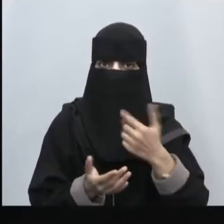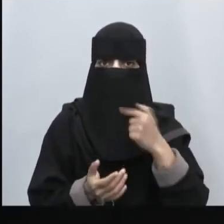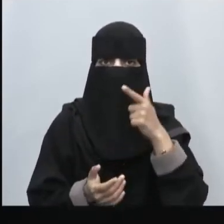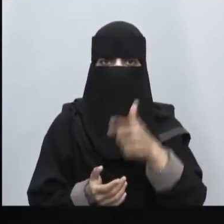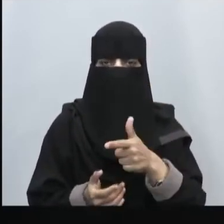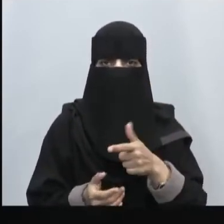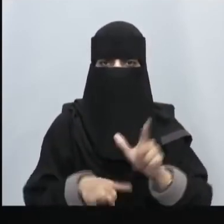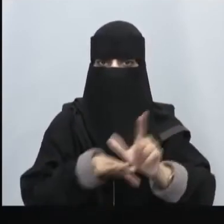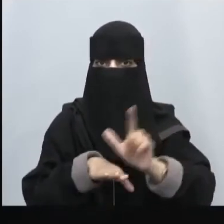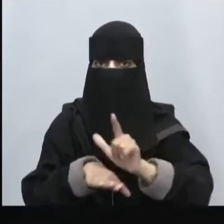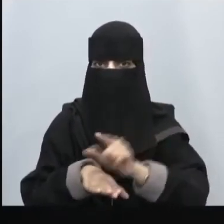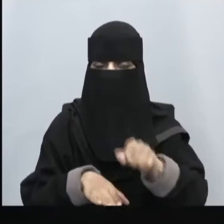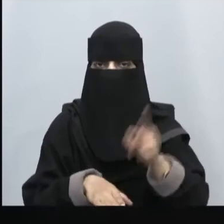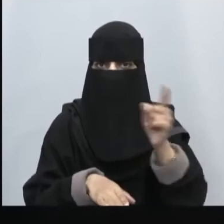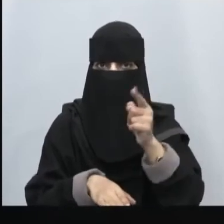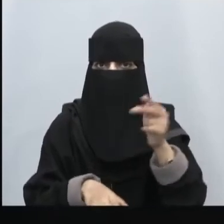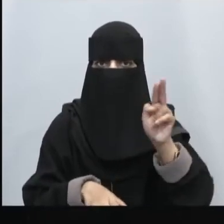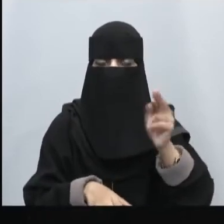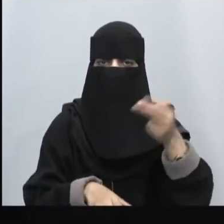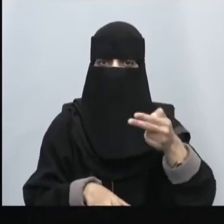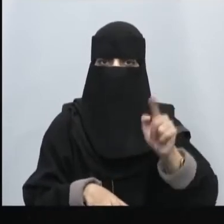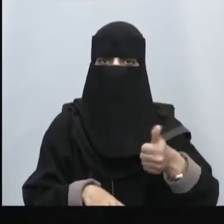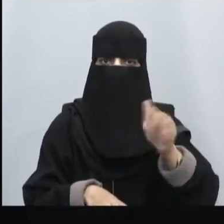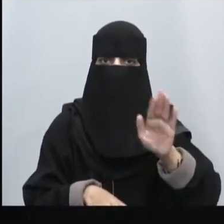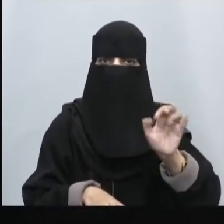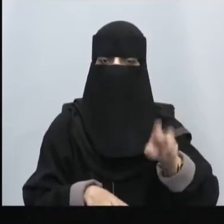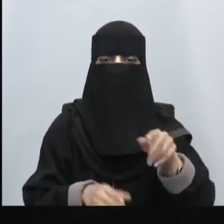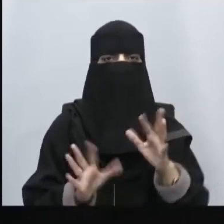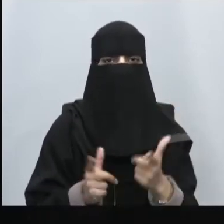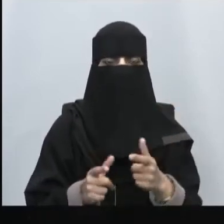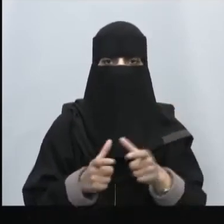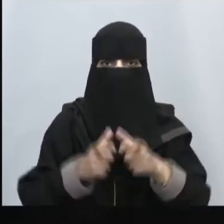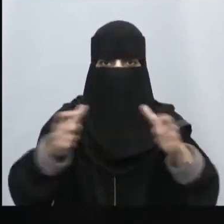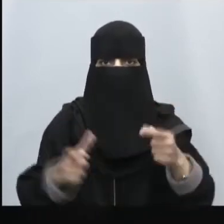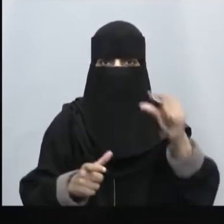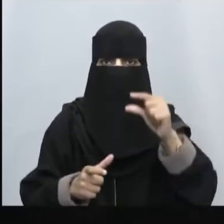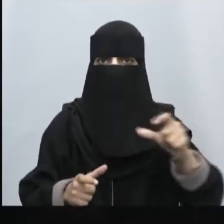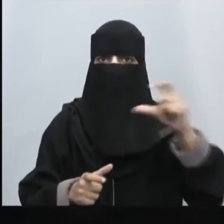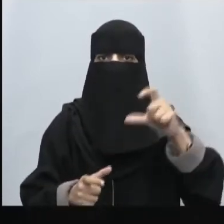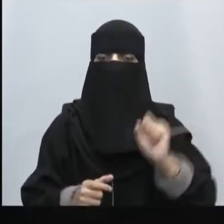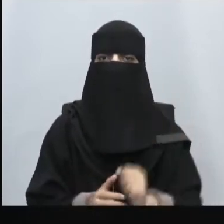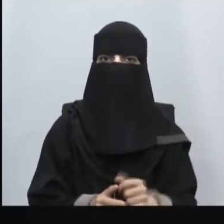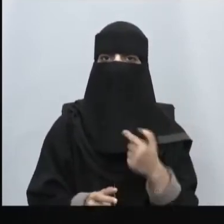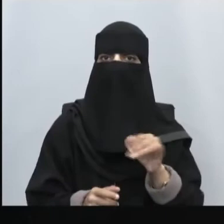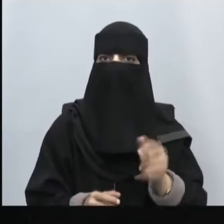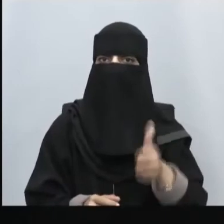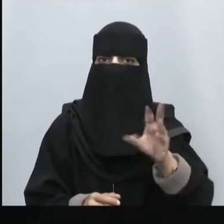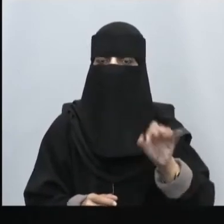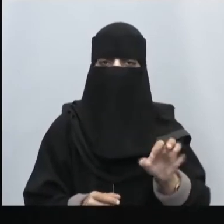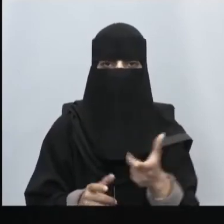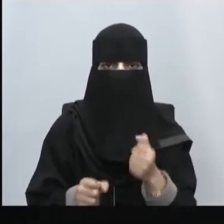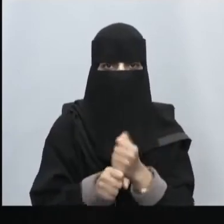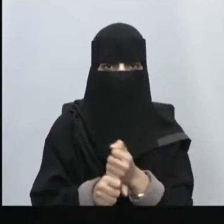ان خلفاء الدوله العباسيه قاموا اولا بعملين مهمين في سبيل نشر الدين الاسلامي ما هما هذين